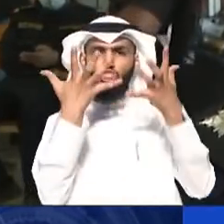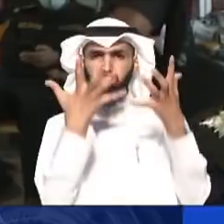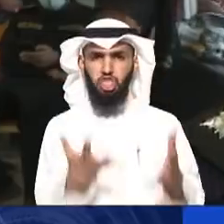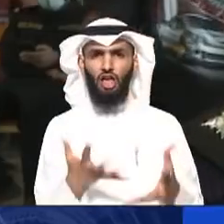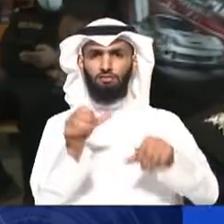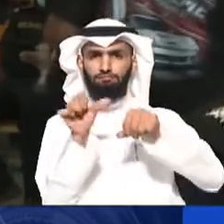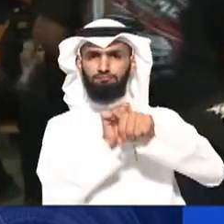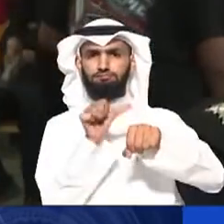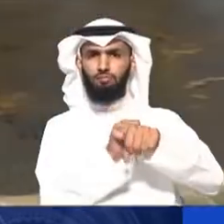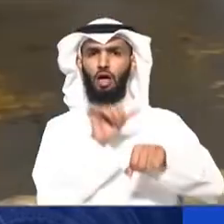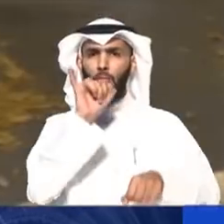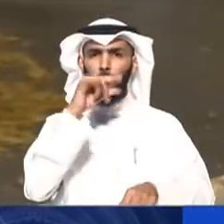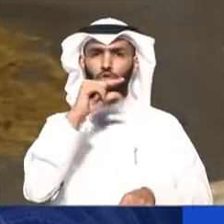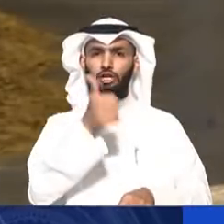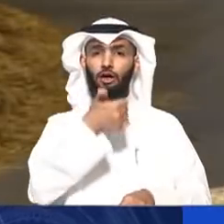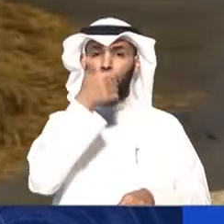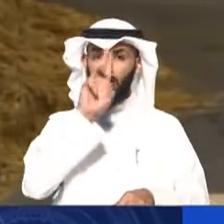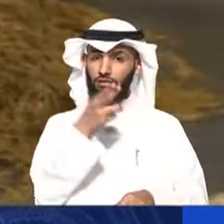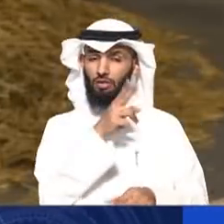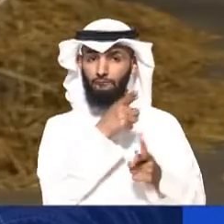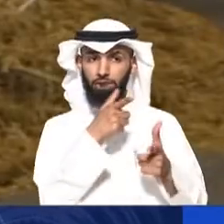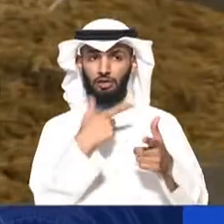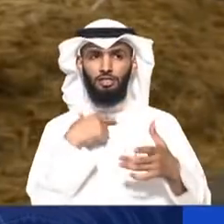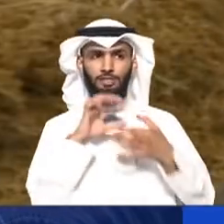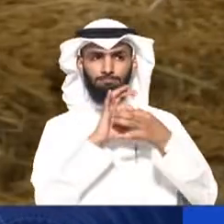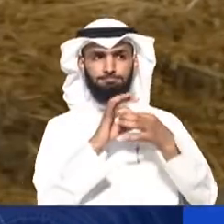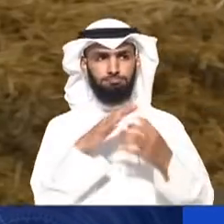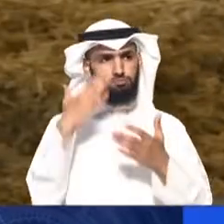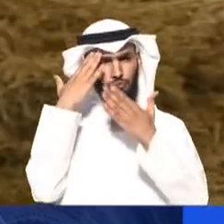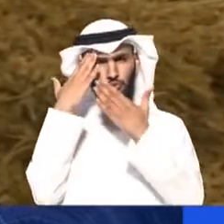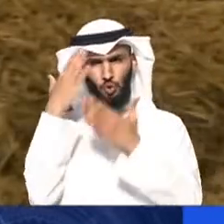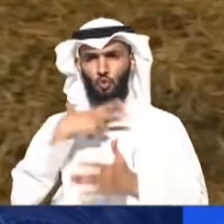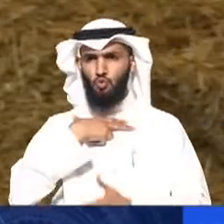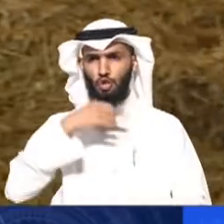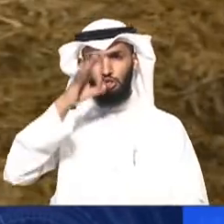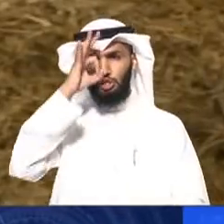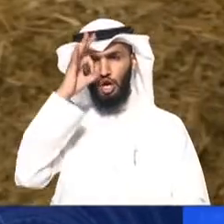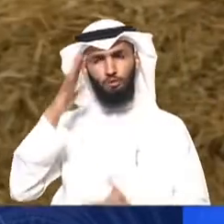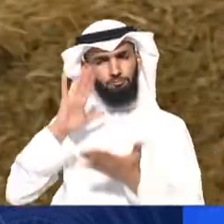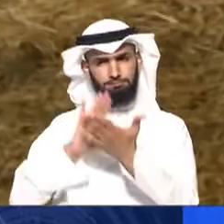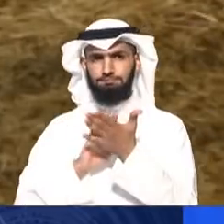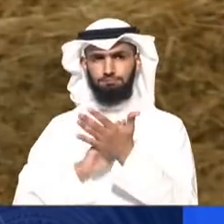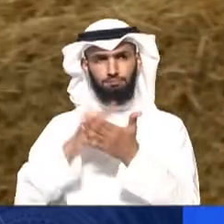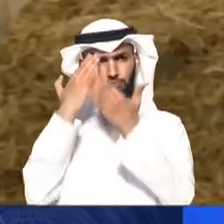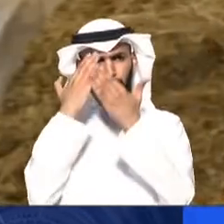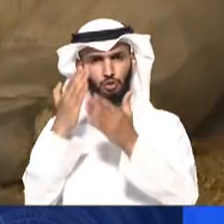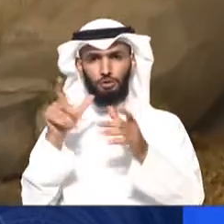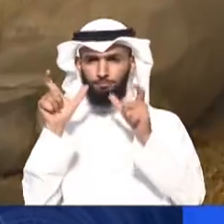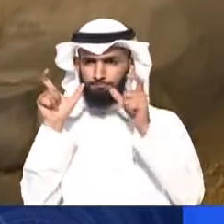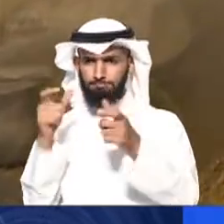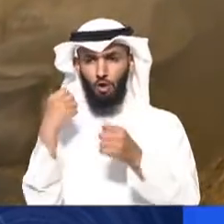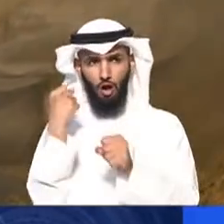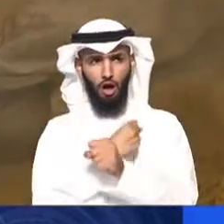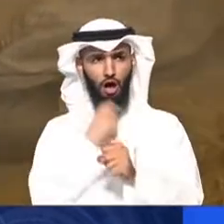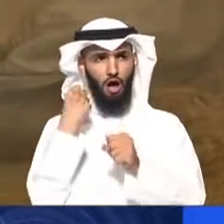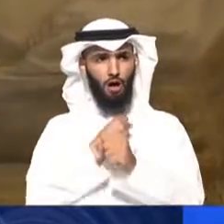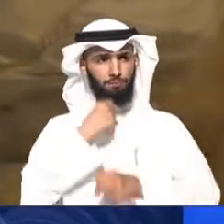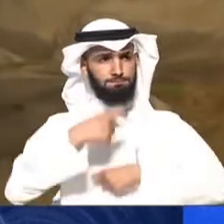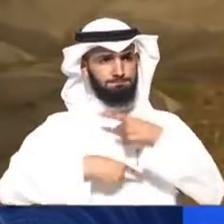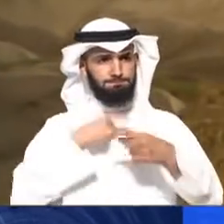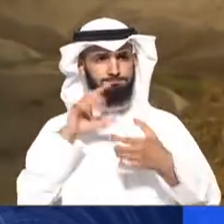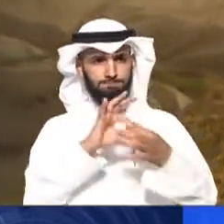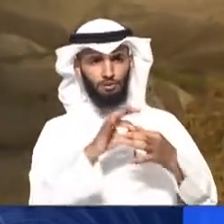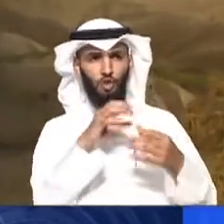من المخدرات، وإحنا تعودنا على هذا القطاع بالضبطيات المتكررة من أجل الحد من هذه